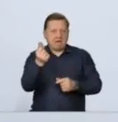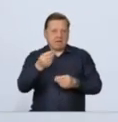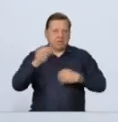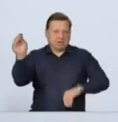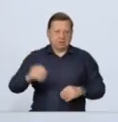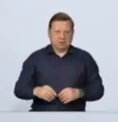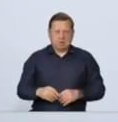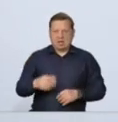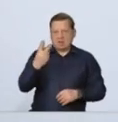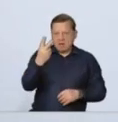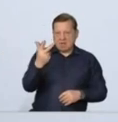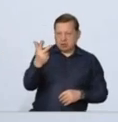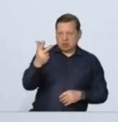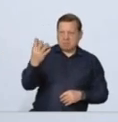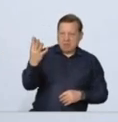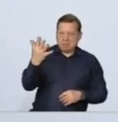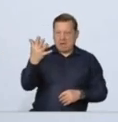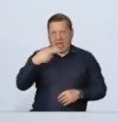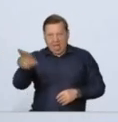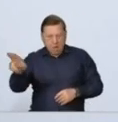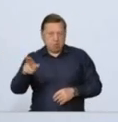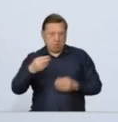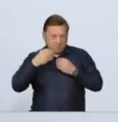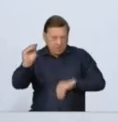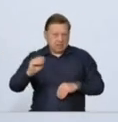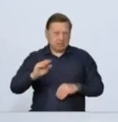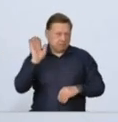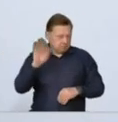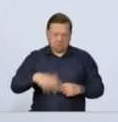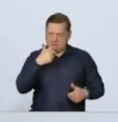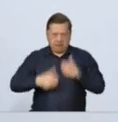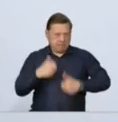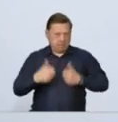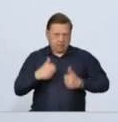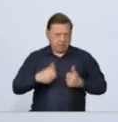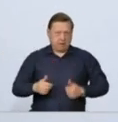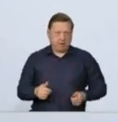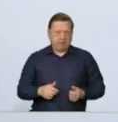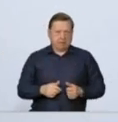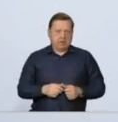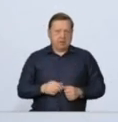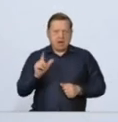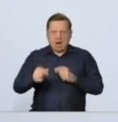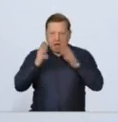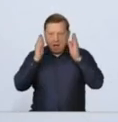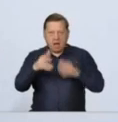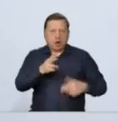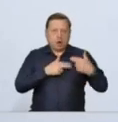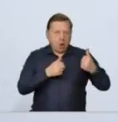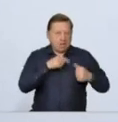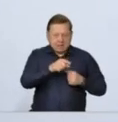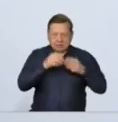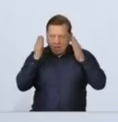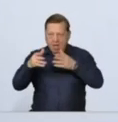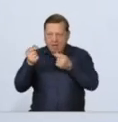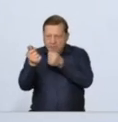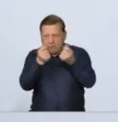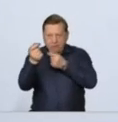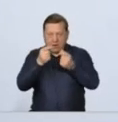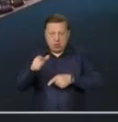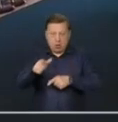2, 3, 5 euro więcej za każdą szczepionkę. Nie ma najmniejszego problemu. A skupienie się w negocjacjach komisji właśnie na cenie to był